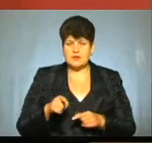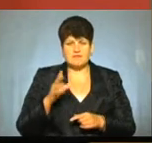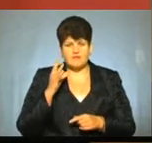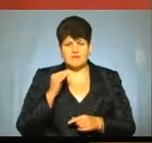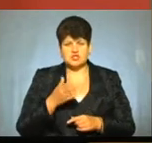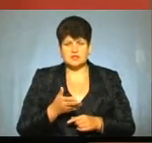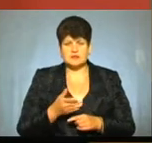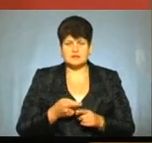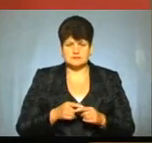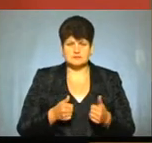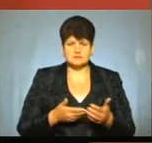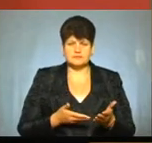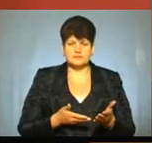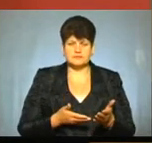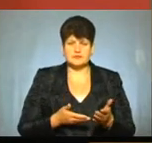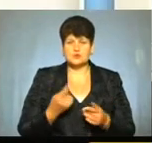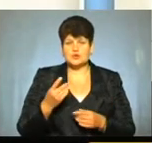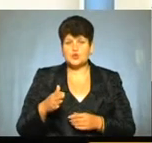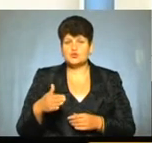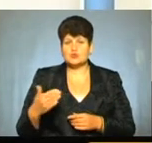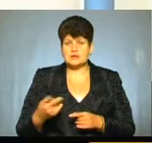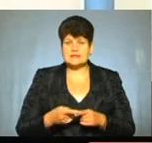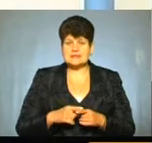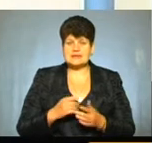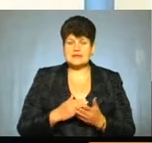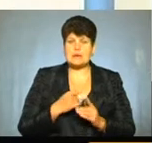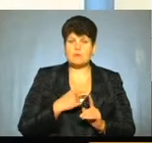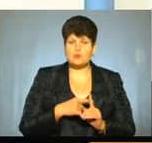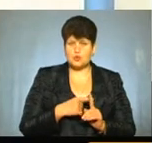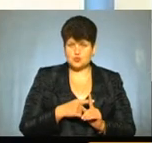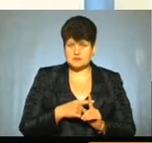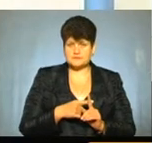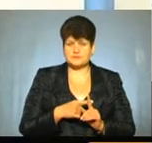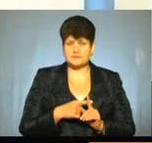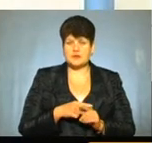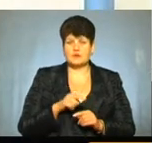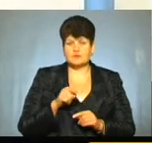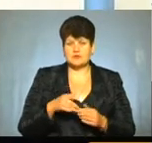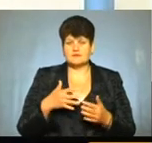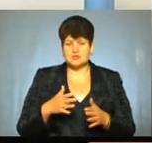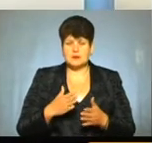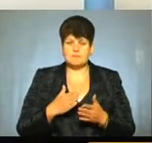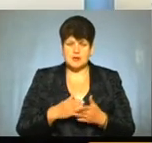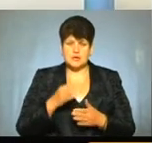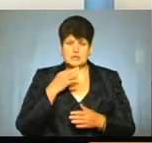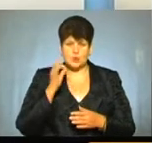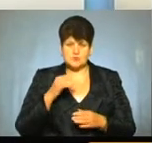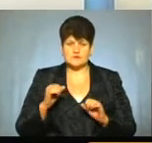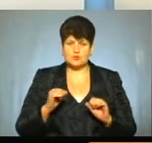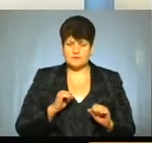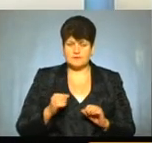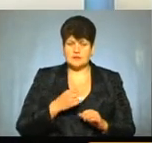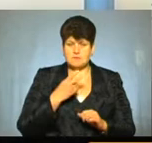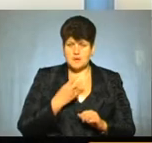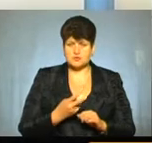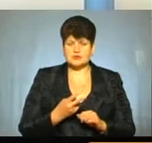Як ви вважаєте, це хороше? З однієї сторони, це є плюс, так, оскільки вони десь вже мають досвід якогось управління,